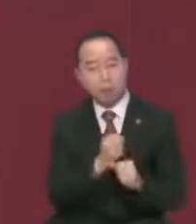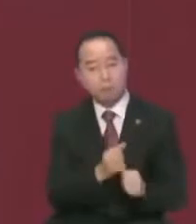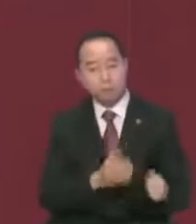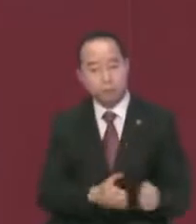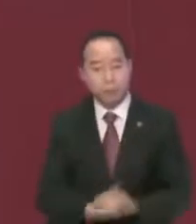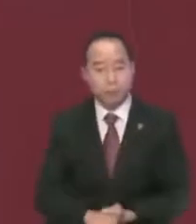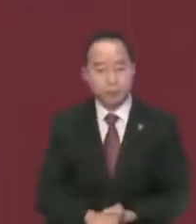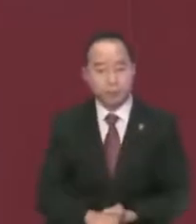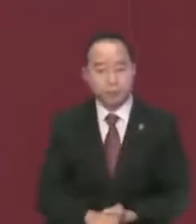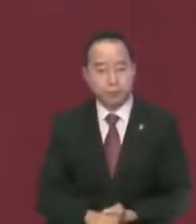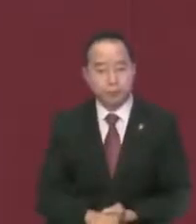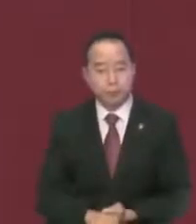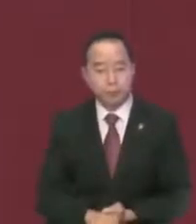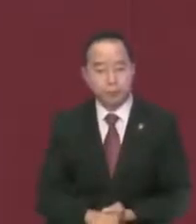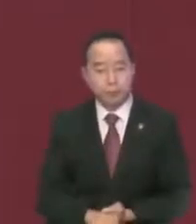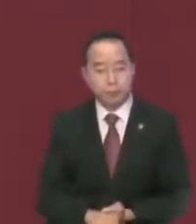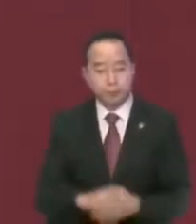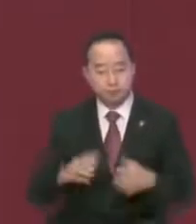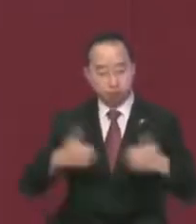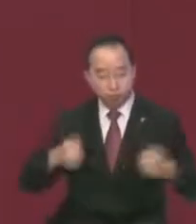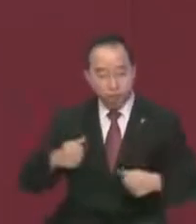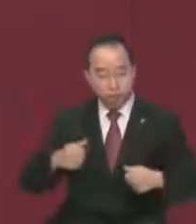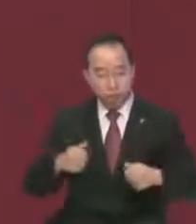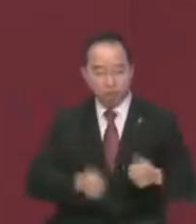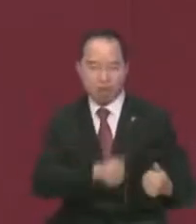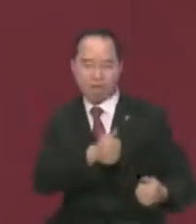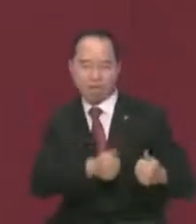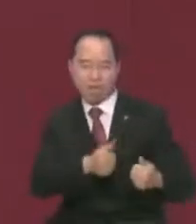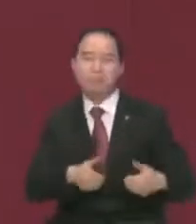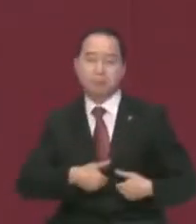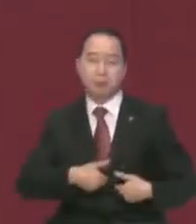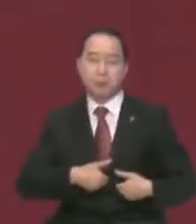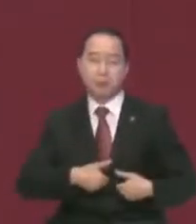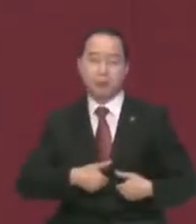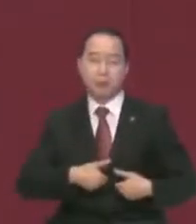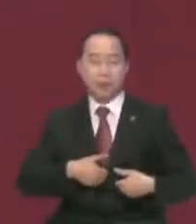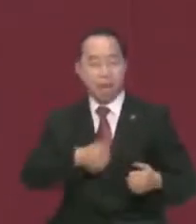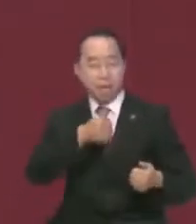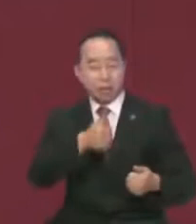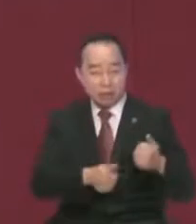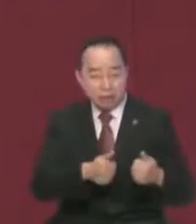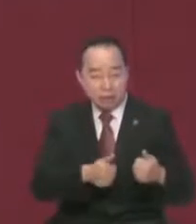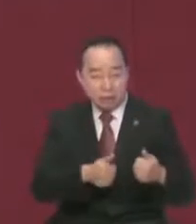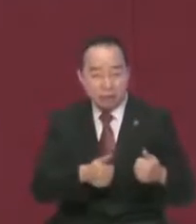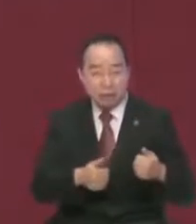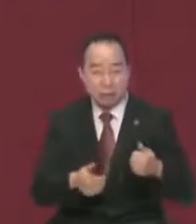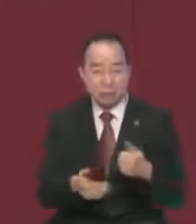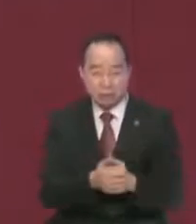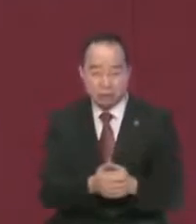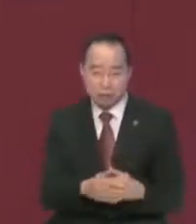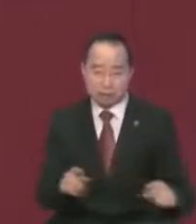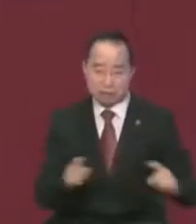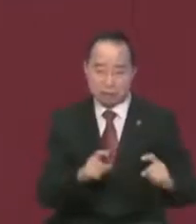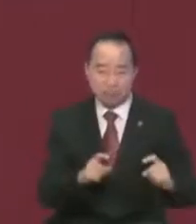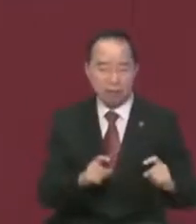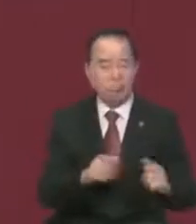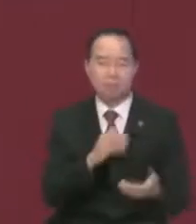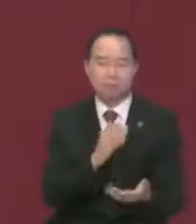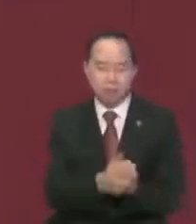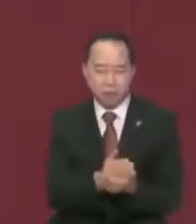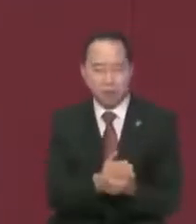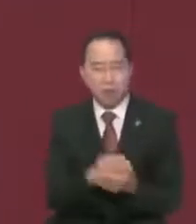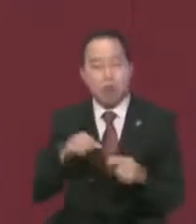정치에서 경쟁은 피할 수 없습니다. 그러나 경쟁도 정치 싸움을 넘어 정책 경쟁과